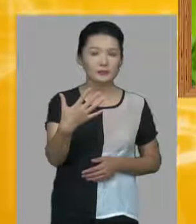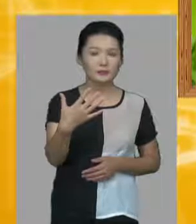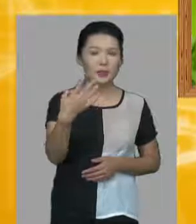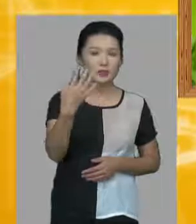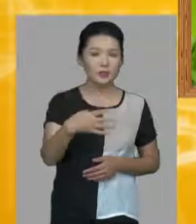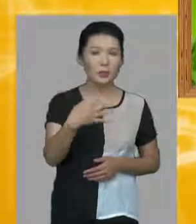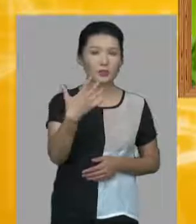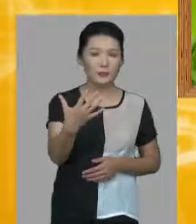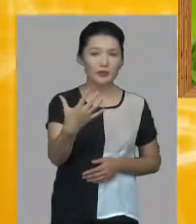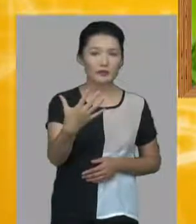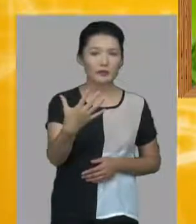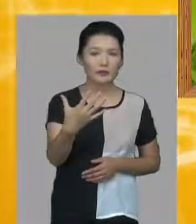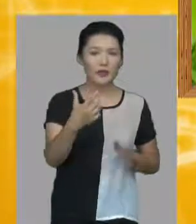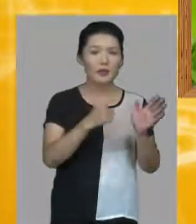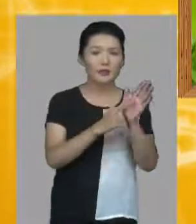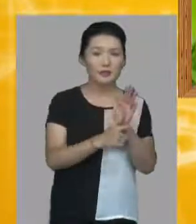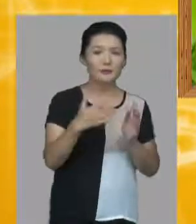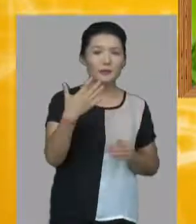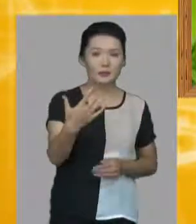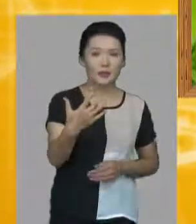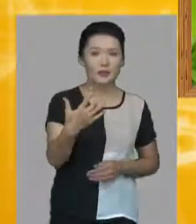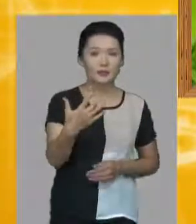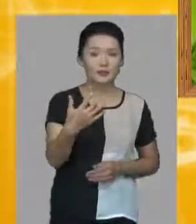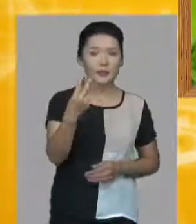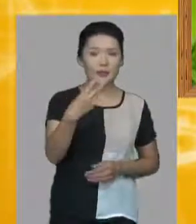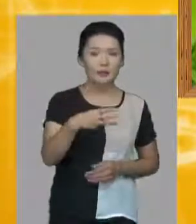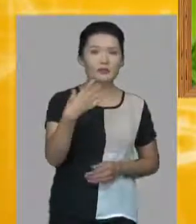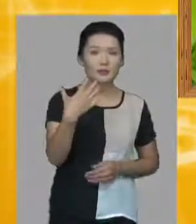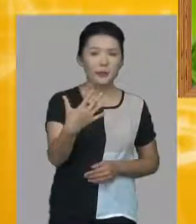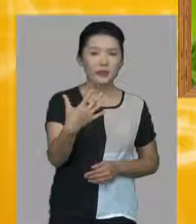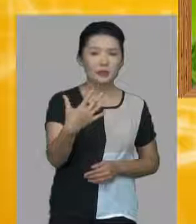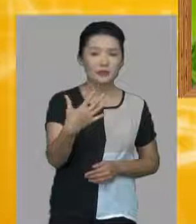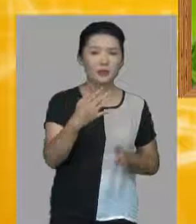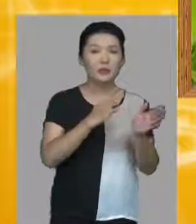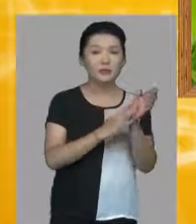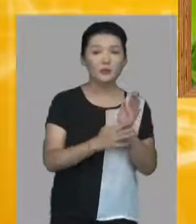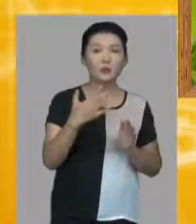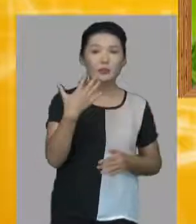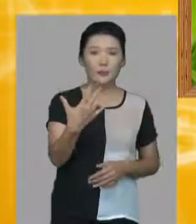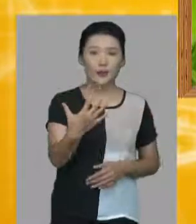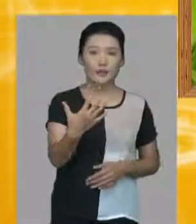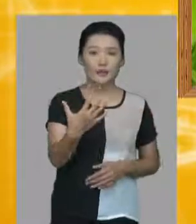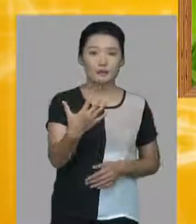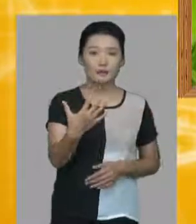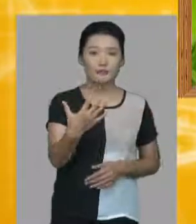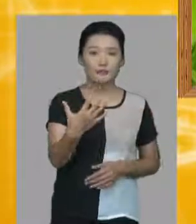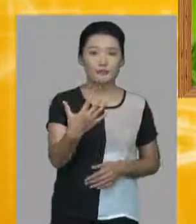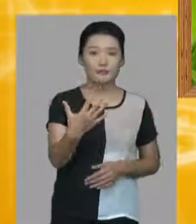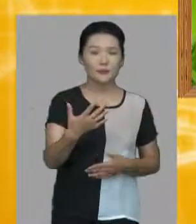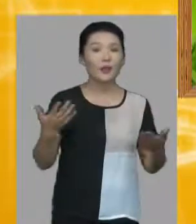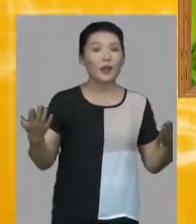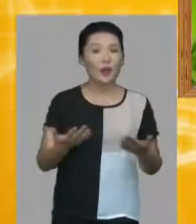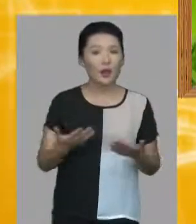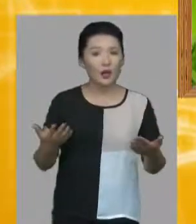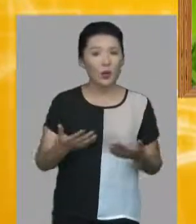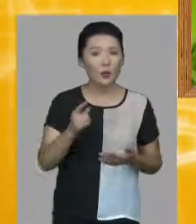25, 45, 75, 35, 95. Какой